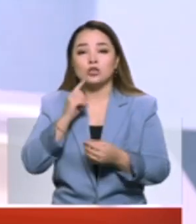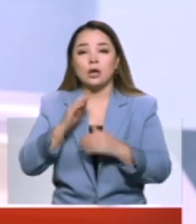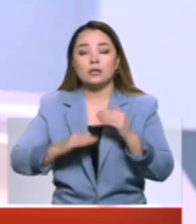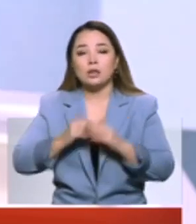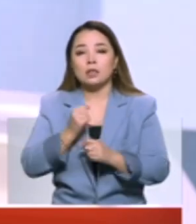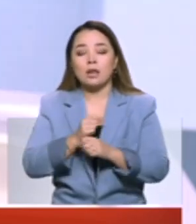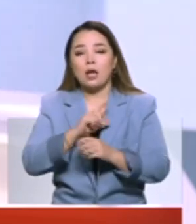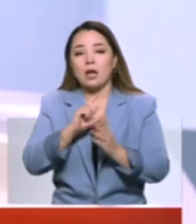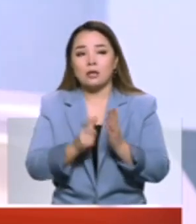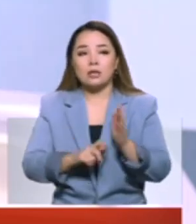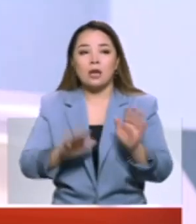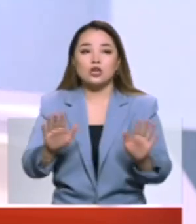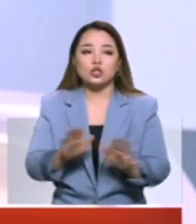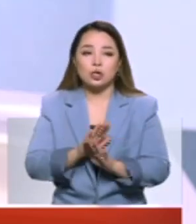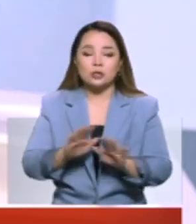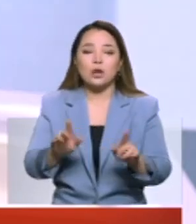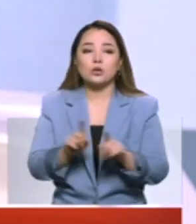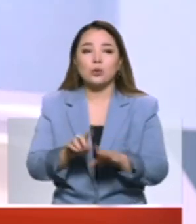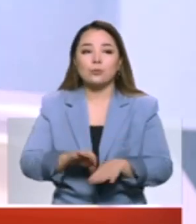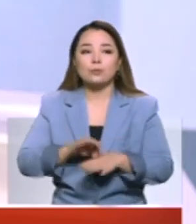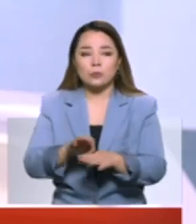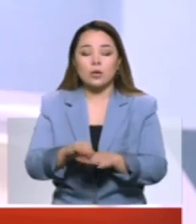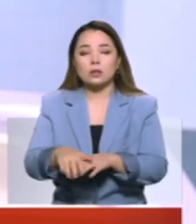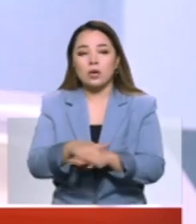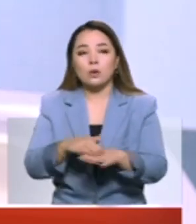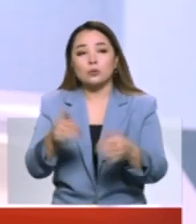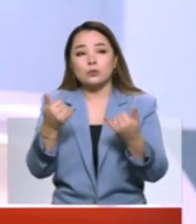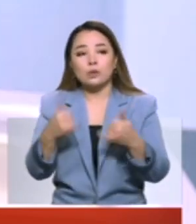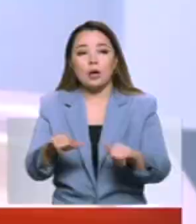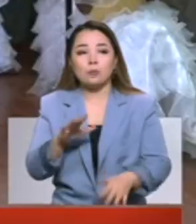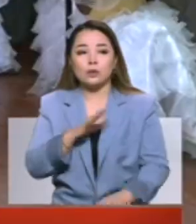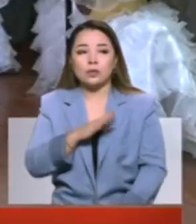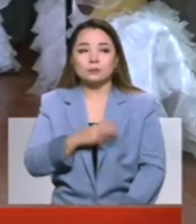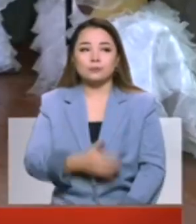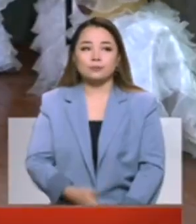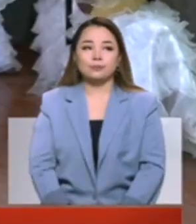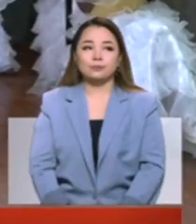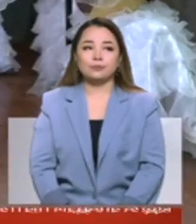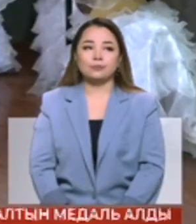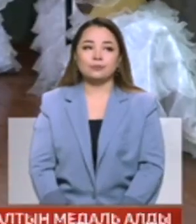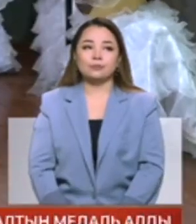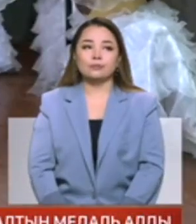өнерпаздар ән жырмен ауылдастарын тәнті етіп жүр.